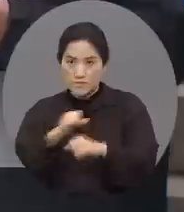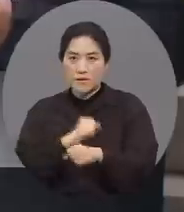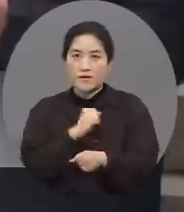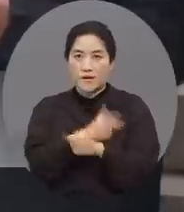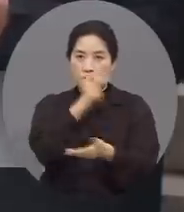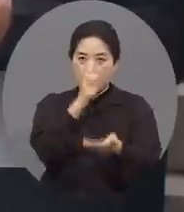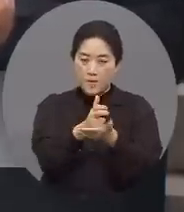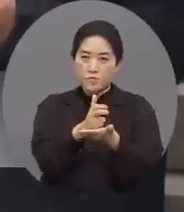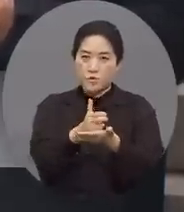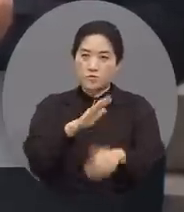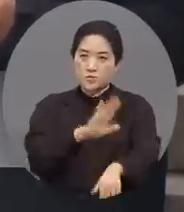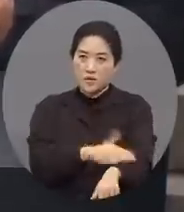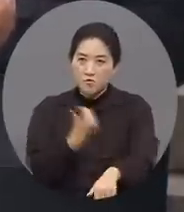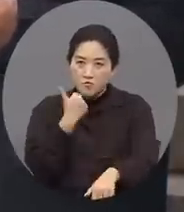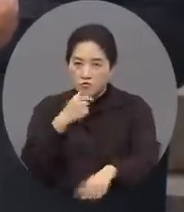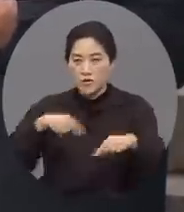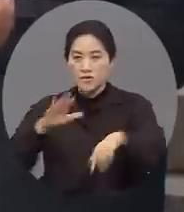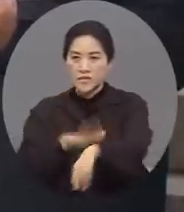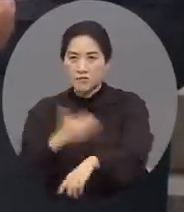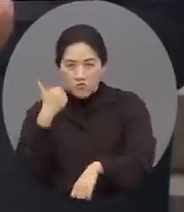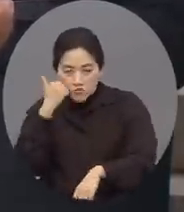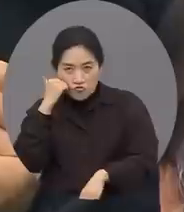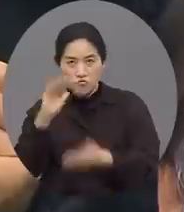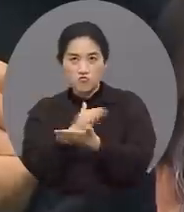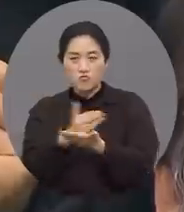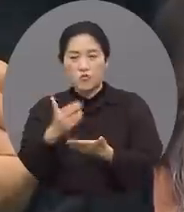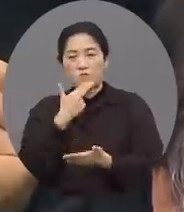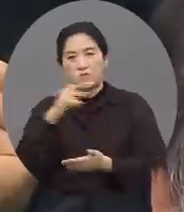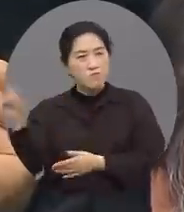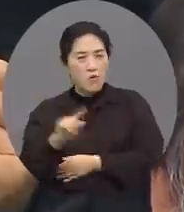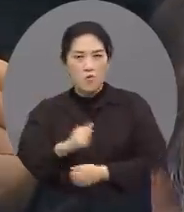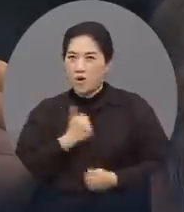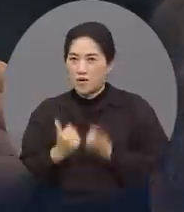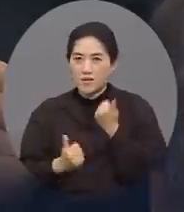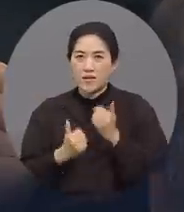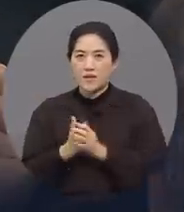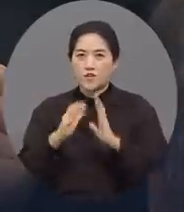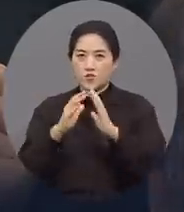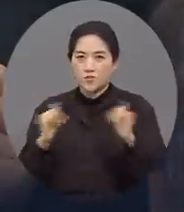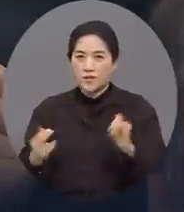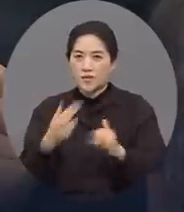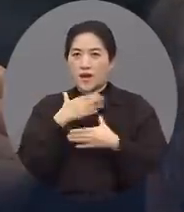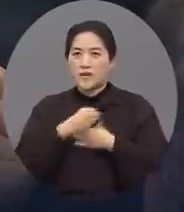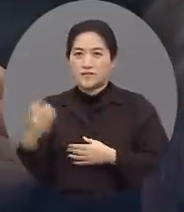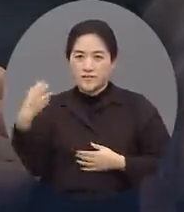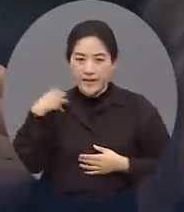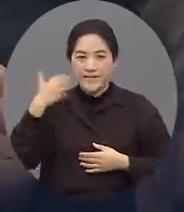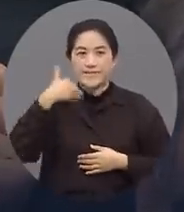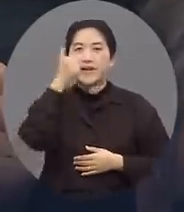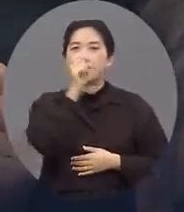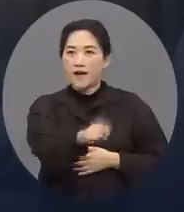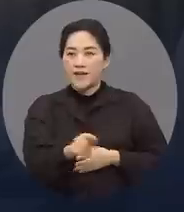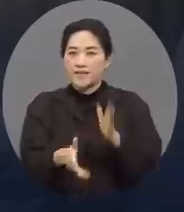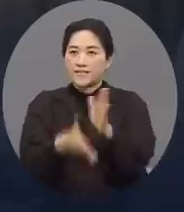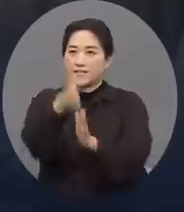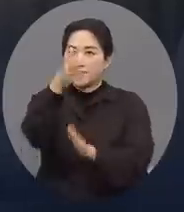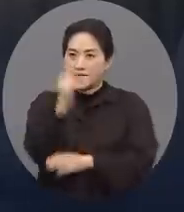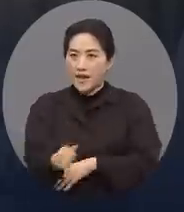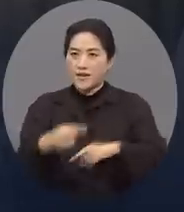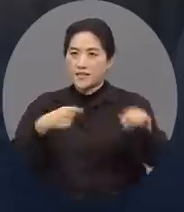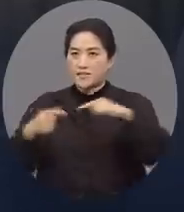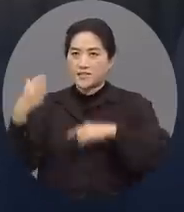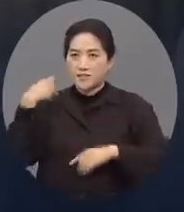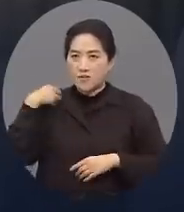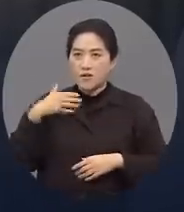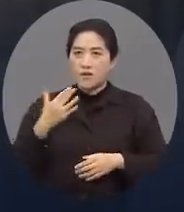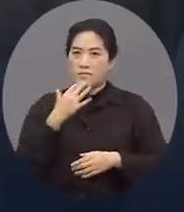책임도 규명되지 않고 있다며 분통을 터뜨렸습니다. 국내 생명과 안전을 책임지는 장관, 시장,